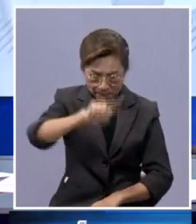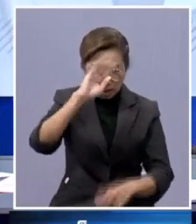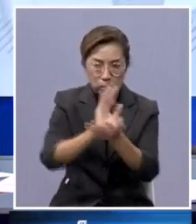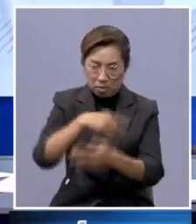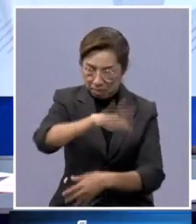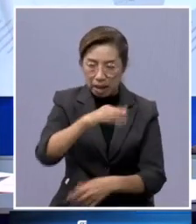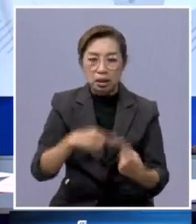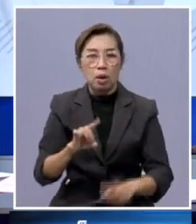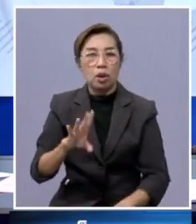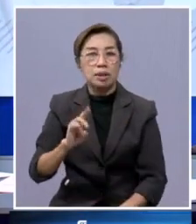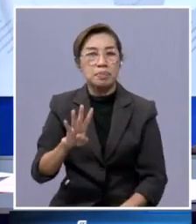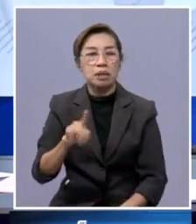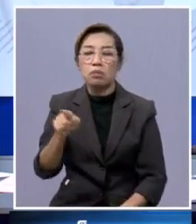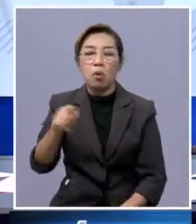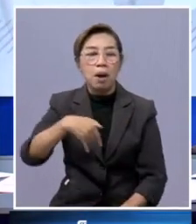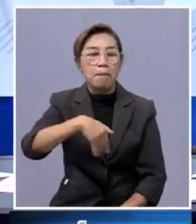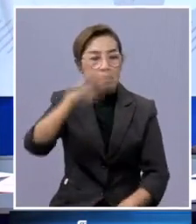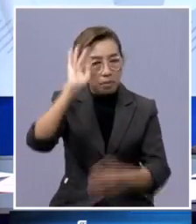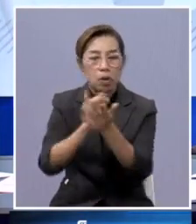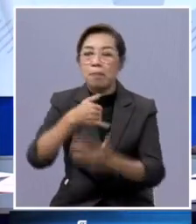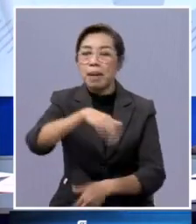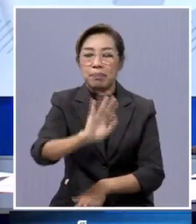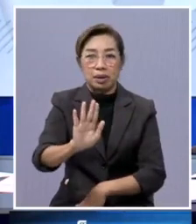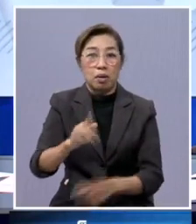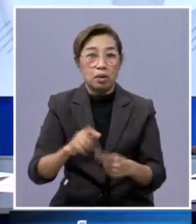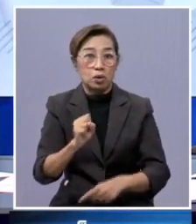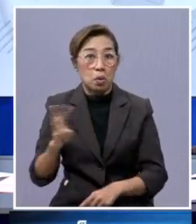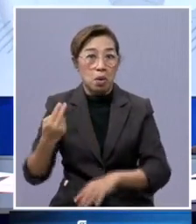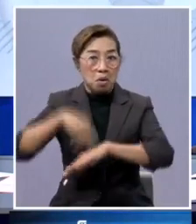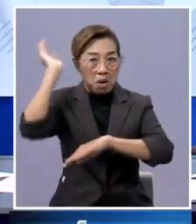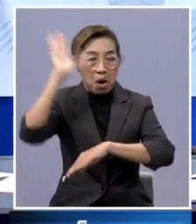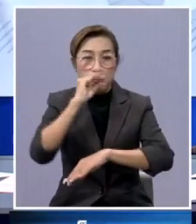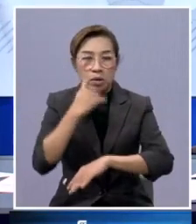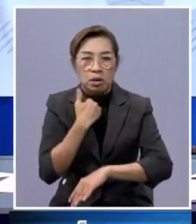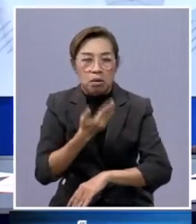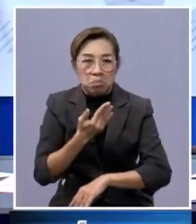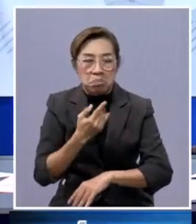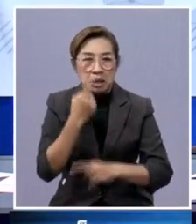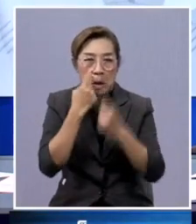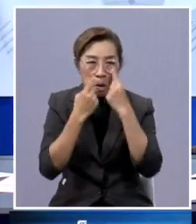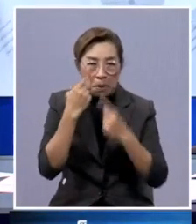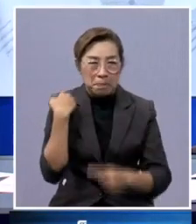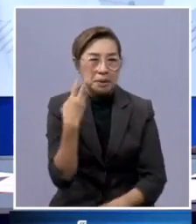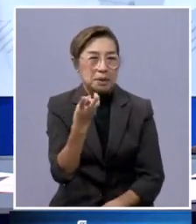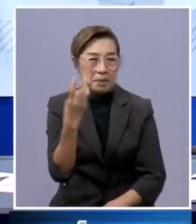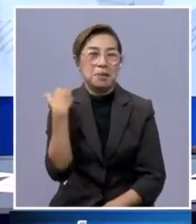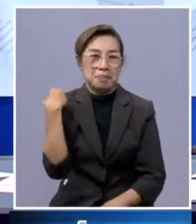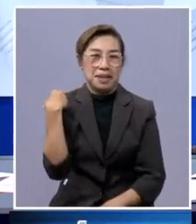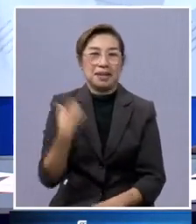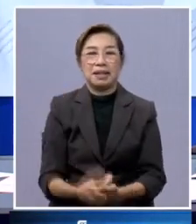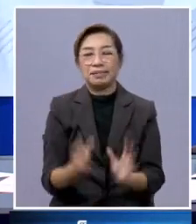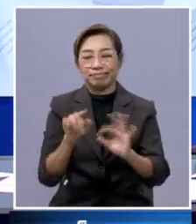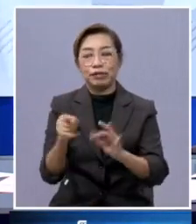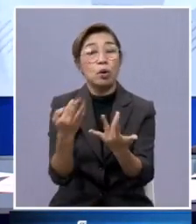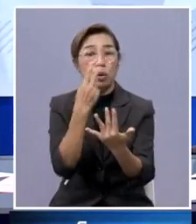ด้วย 174แบบนี้เป็นต้นนะครับช่วงชี้แจงบางช่วงเห็นว่าสวอุกิจก็มีเสียงสะอื้นด้วยเหมือนกันใช่มฮะอ่ะเดี๋ยวตามกันต่อในเรื่องนี้นะครับโดย